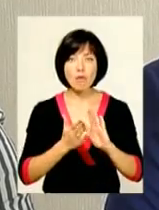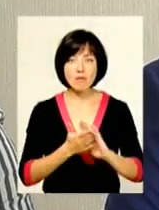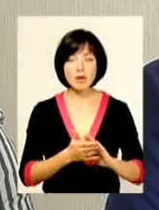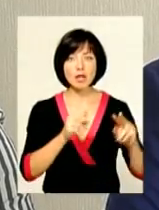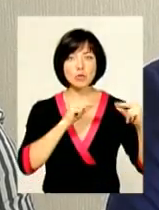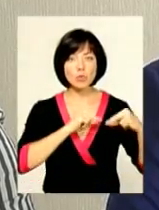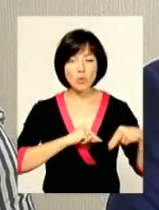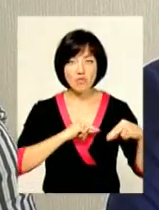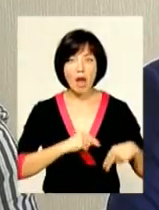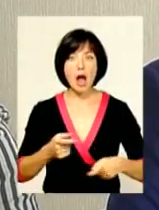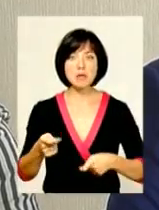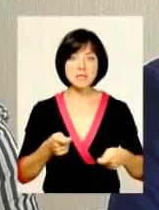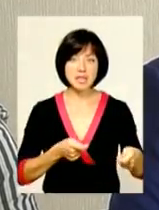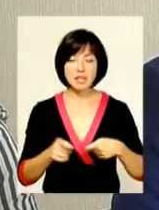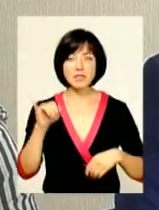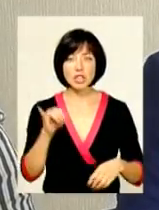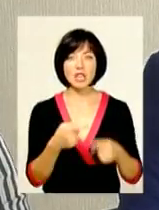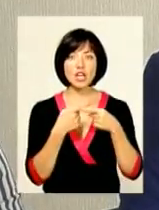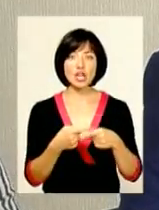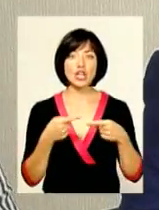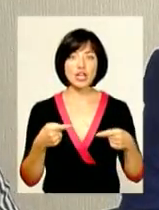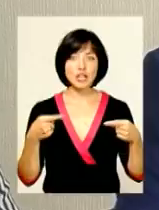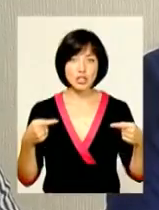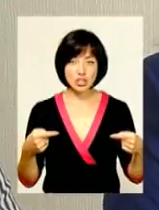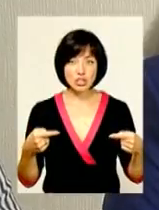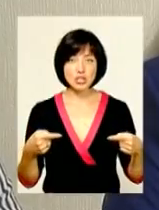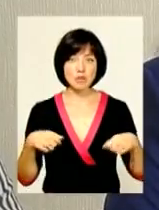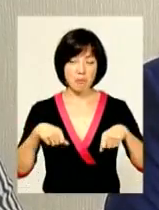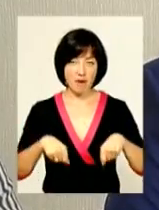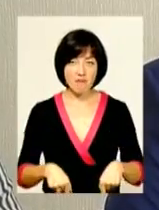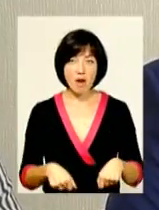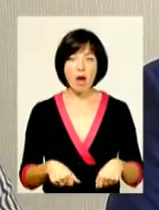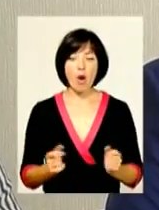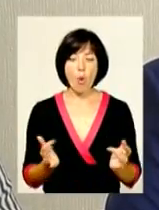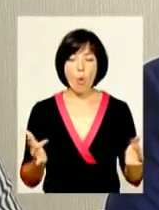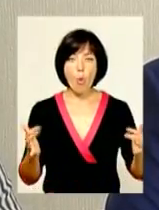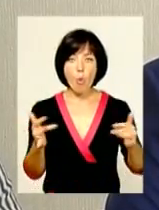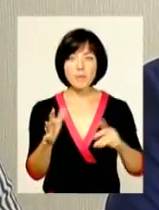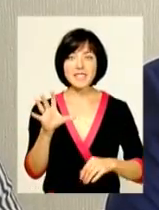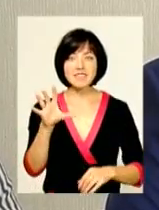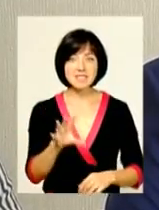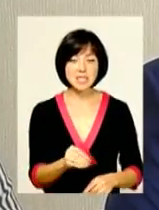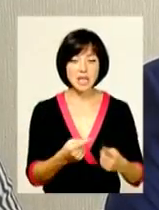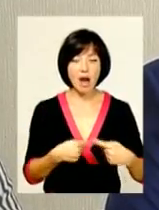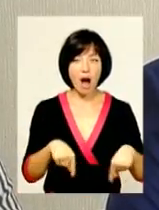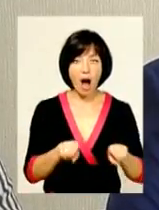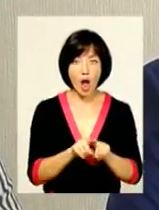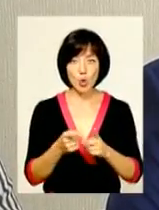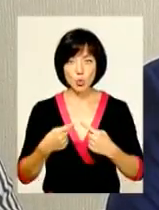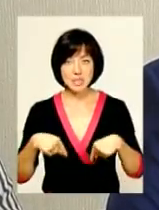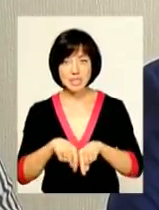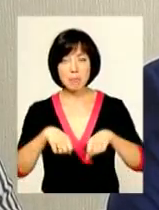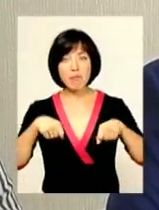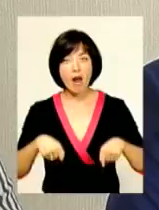трудове, адміністративне та інші цивільне право. Тобто охоплені майже всі галузі права, в